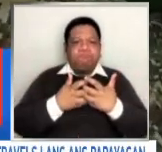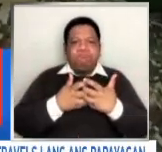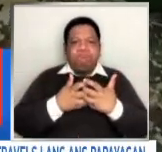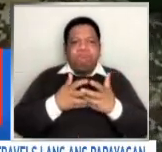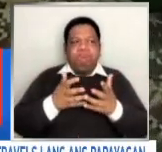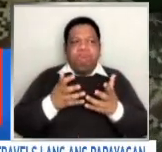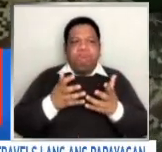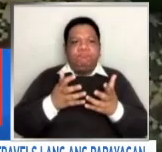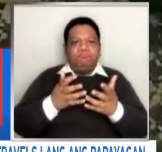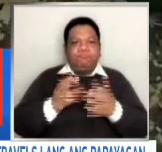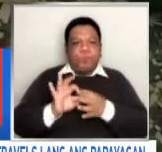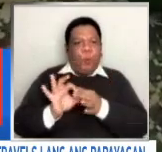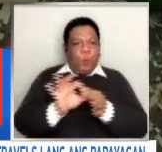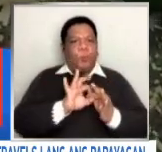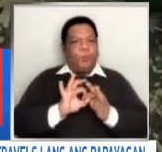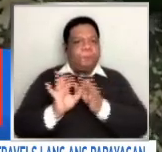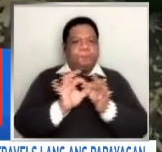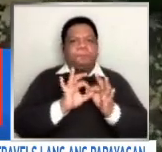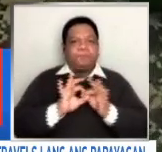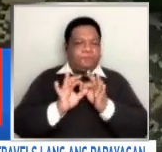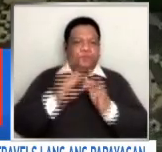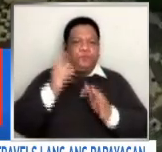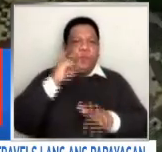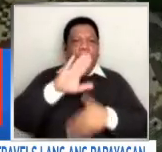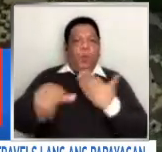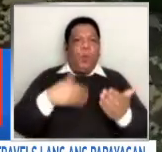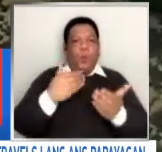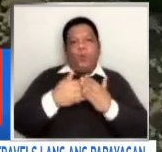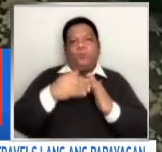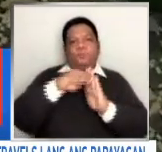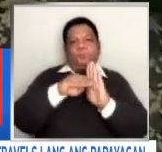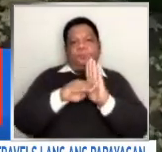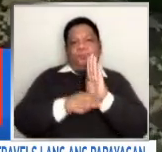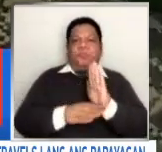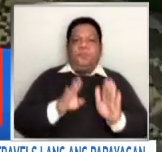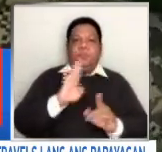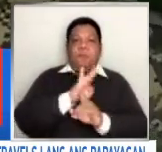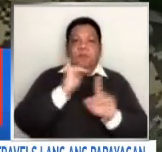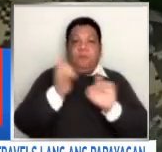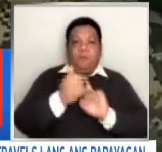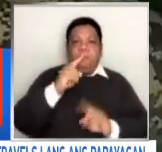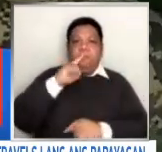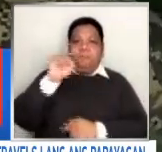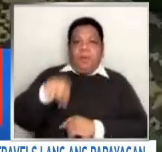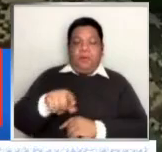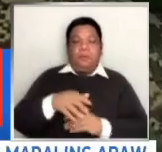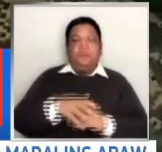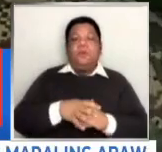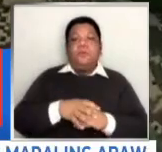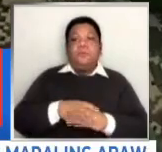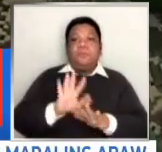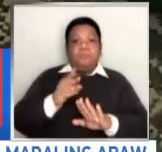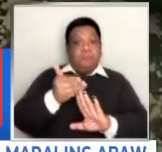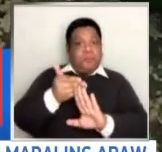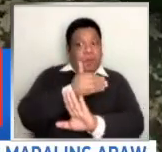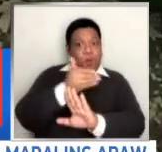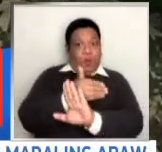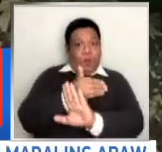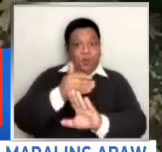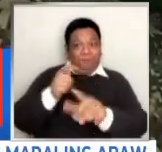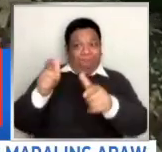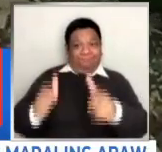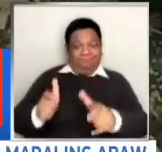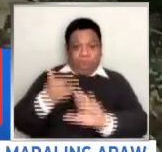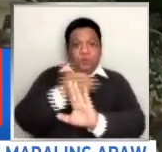nakipag-cooperate po sila sa lahat ng ipinatupad ng barangay. And even before po, bago pa itong lockdown, nagpapatupad na rin